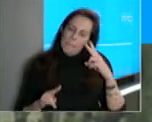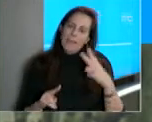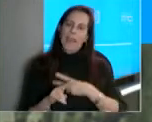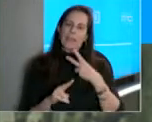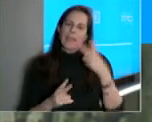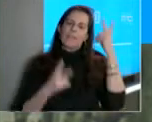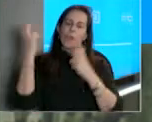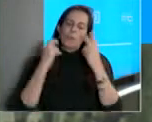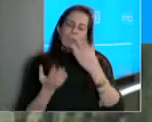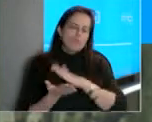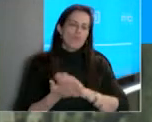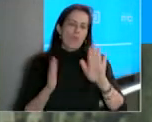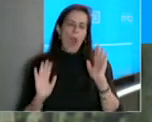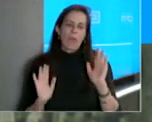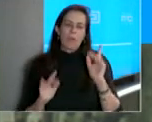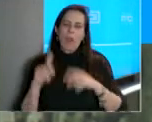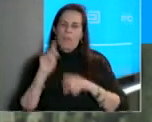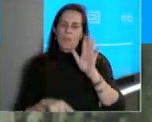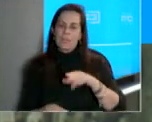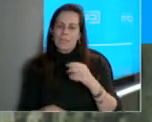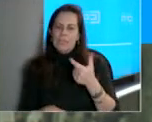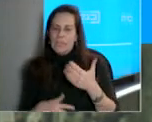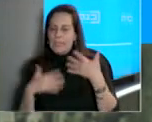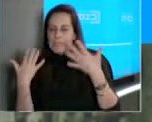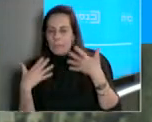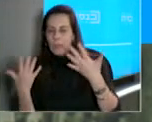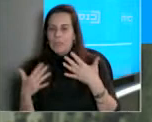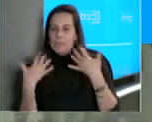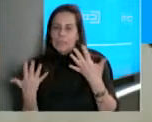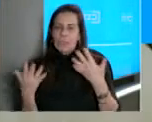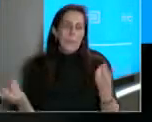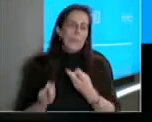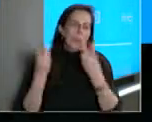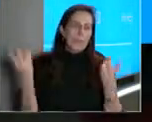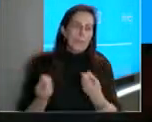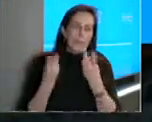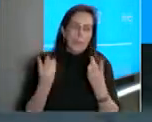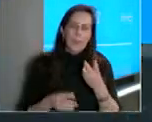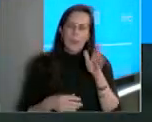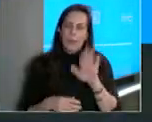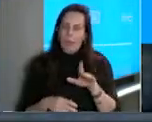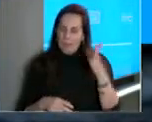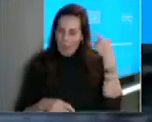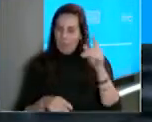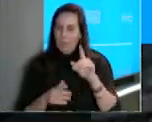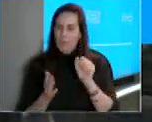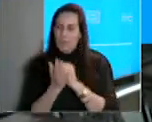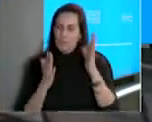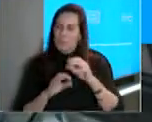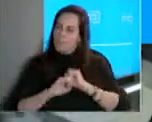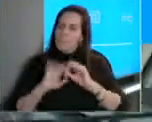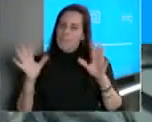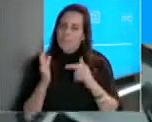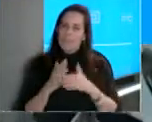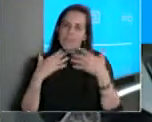כלל אינפורמציה בסיסית, ולפעמים גם קצת סיפורים קלים. באותה תקופה גם היה מקובל שעיתונים יומיים